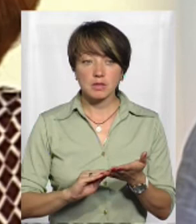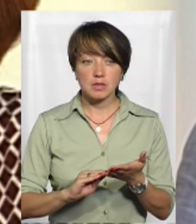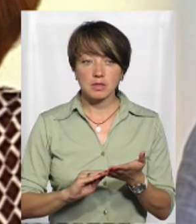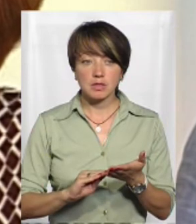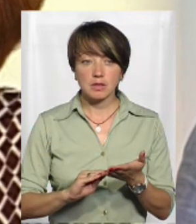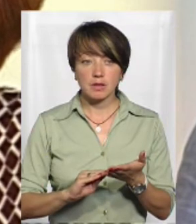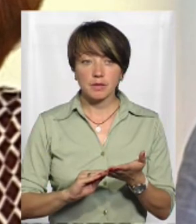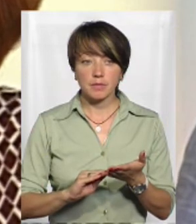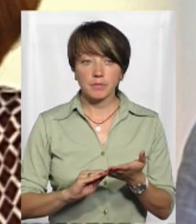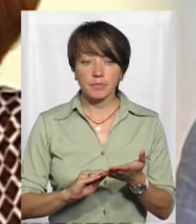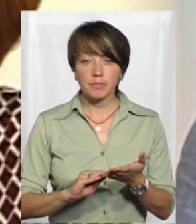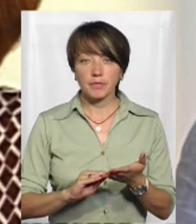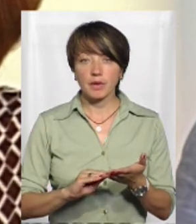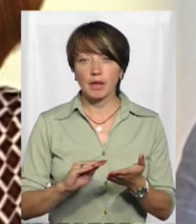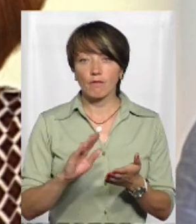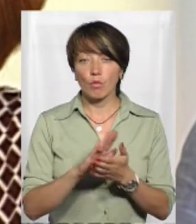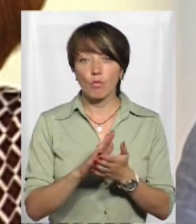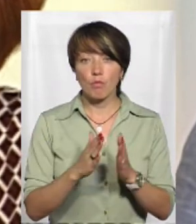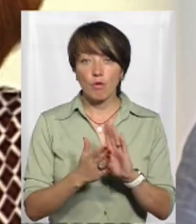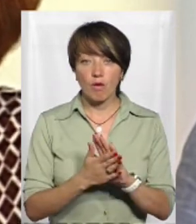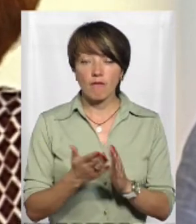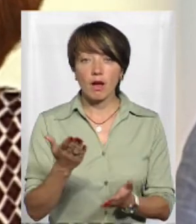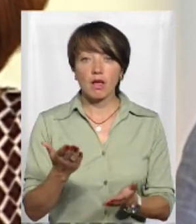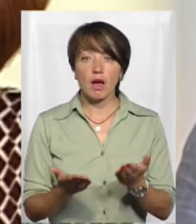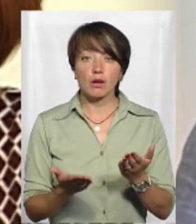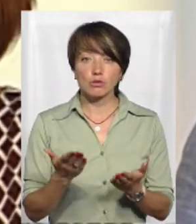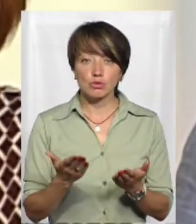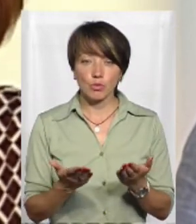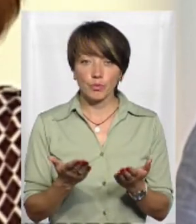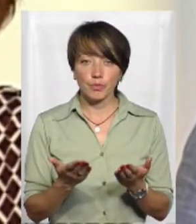в ліцензійних умовах. І якщо